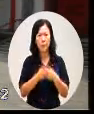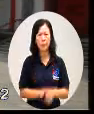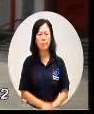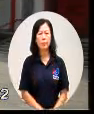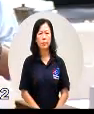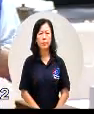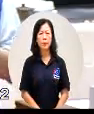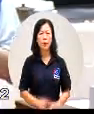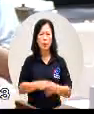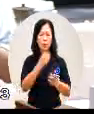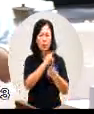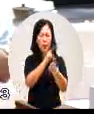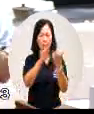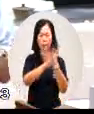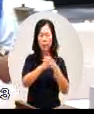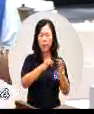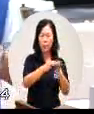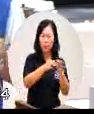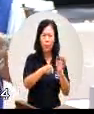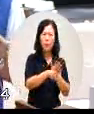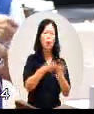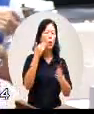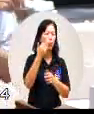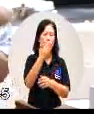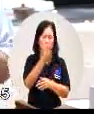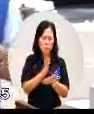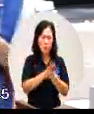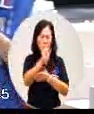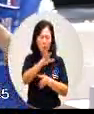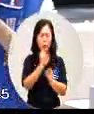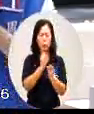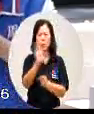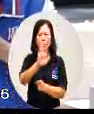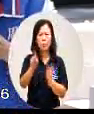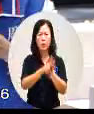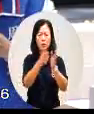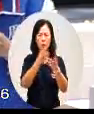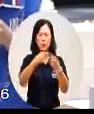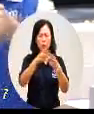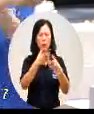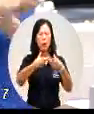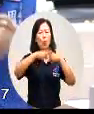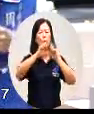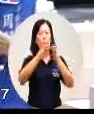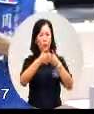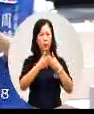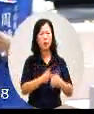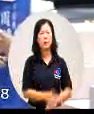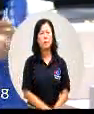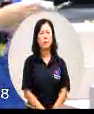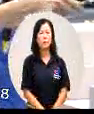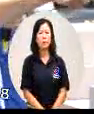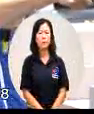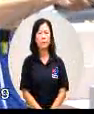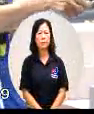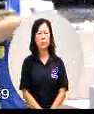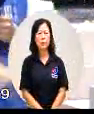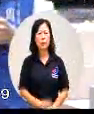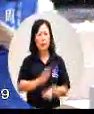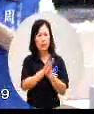知道说那委外经营那哪一失败了啊，没要走了，那些是不是应该要复旧啊，应该要还原啊，不变